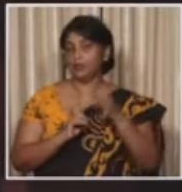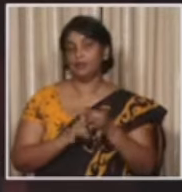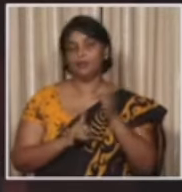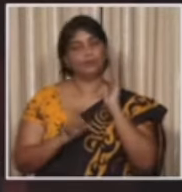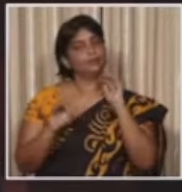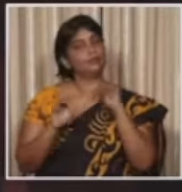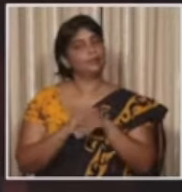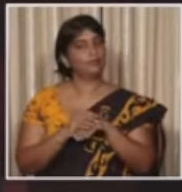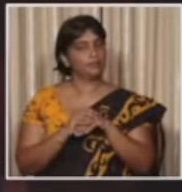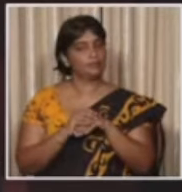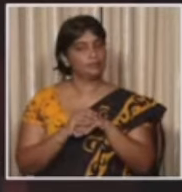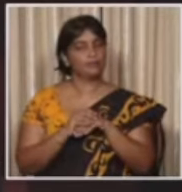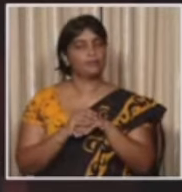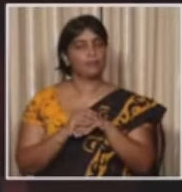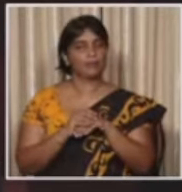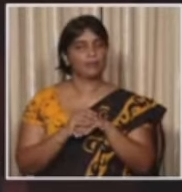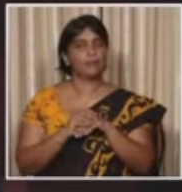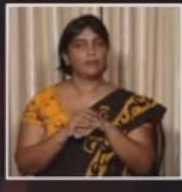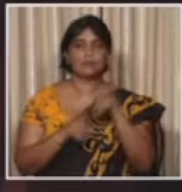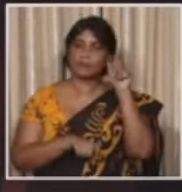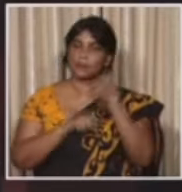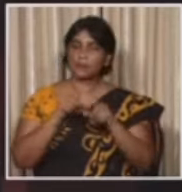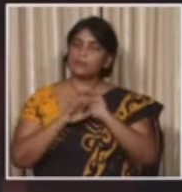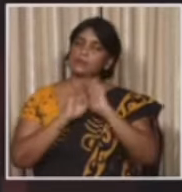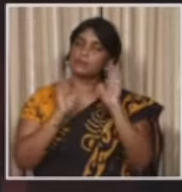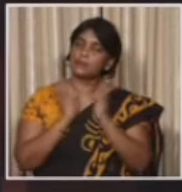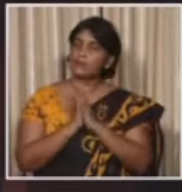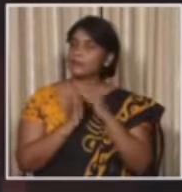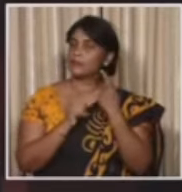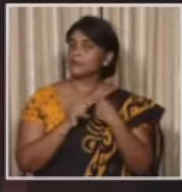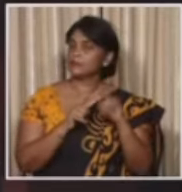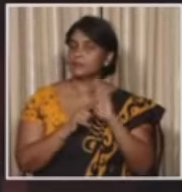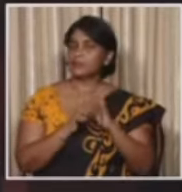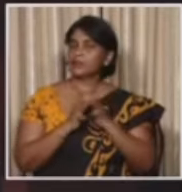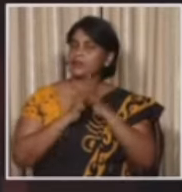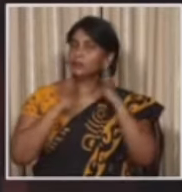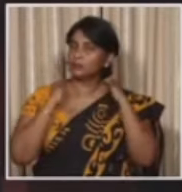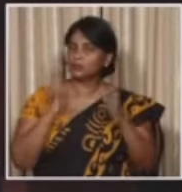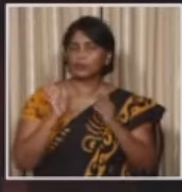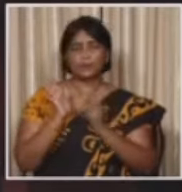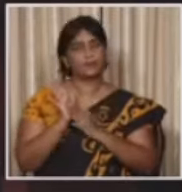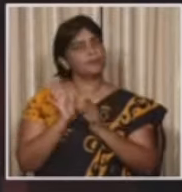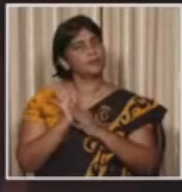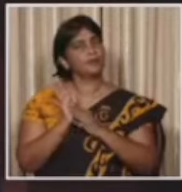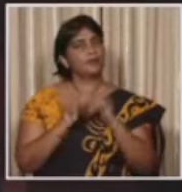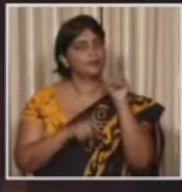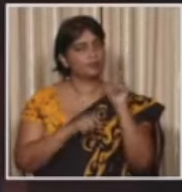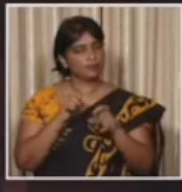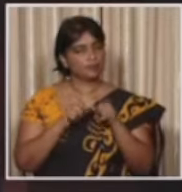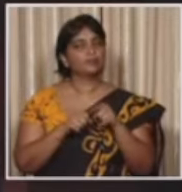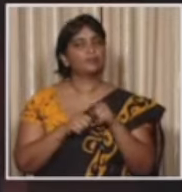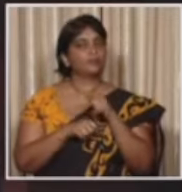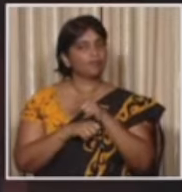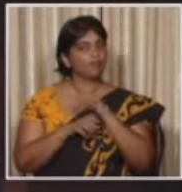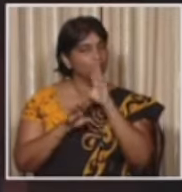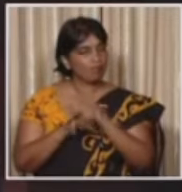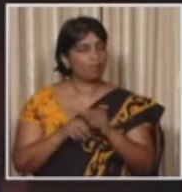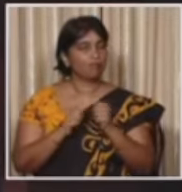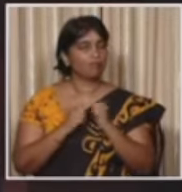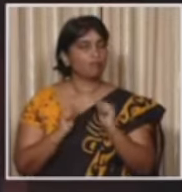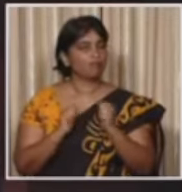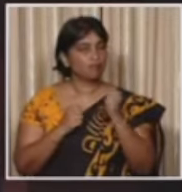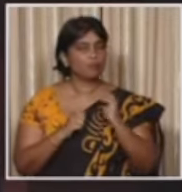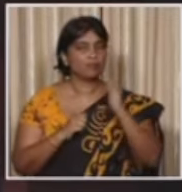සභාපතිතුමිය ඇතුළු නිලධාරී මණ්ඩලයේ පමණක් නෙවෙයි විශාල සමාජිකින් ප්‍රමාණයක්. දැන් ඒ අය ප්‍රයත්නයක්